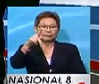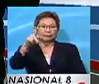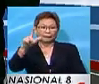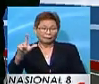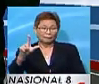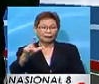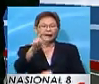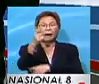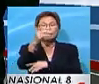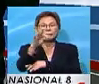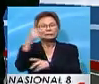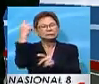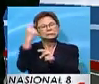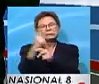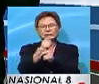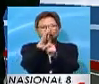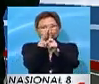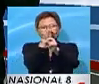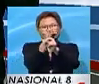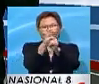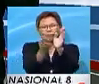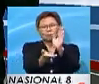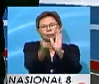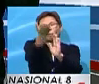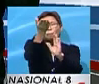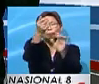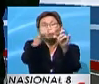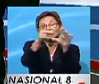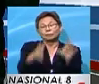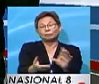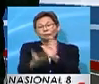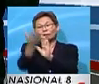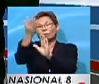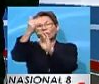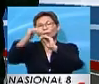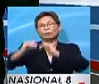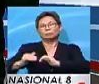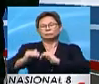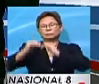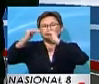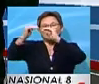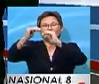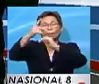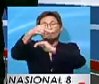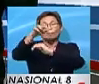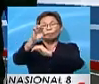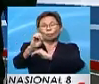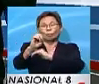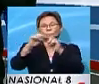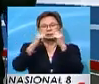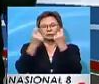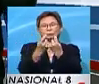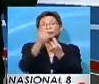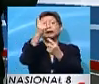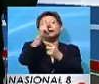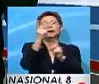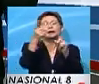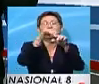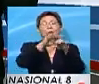Ir Abdul Jalal tetap meletakkan sasaran peningkatan penyertaan pasukan bertaraf Pro team kepada empat